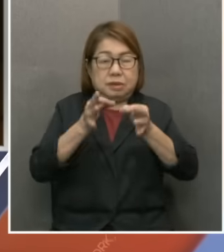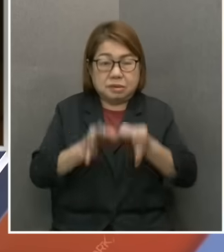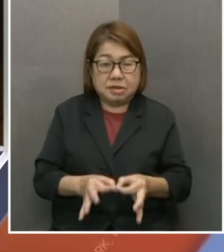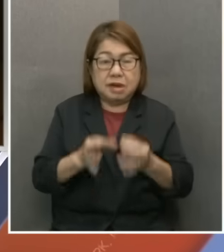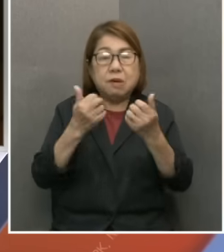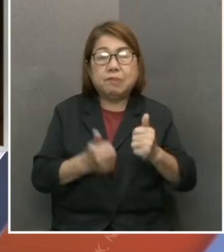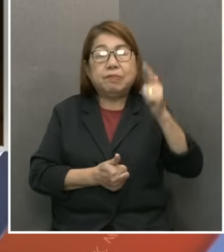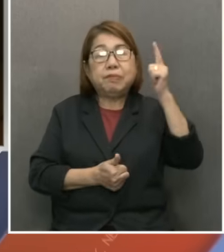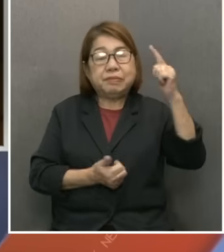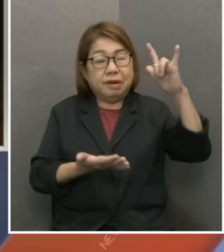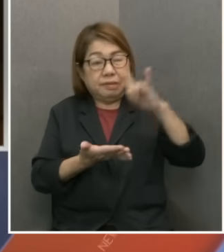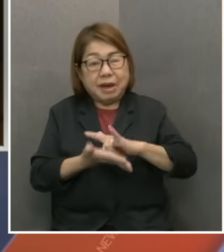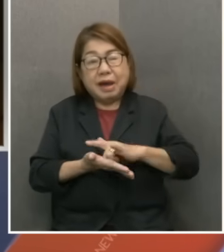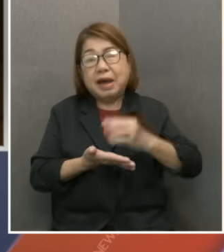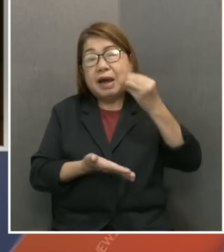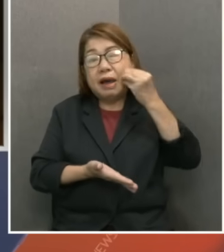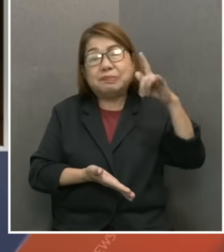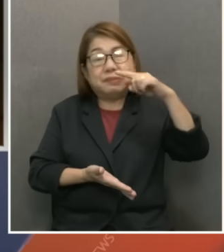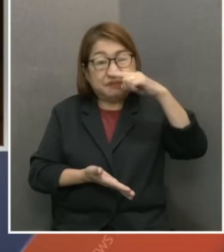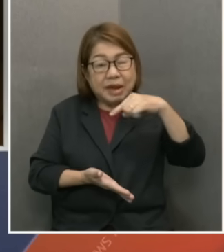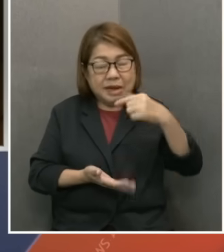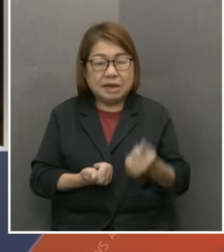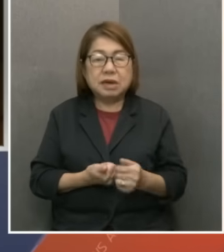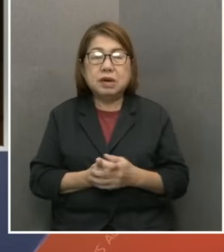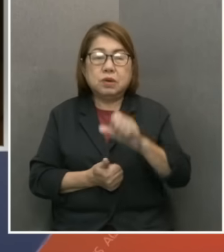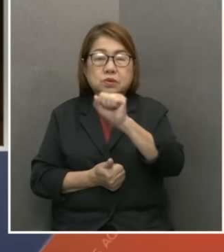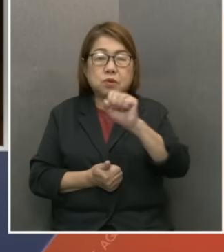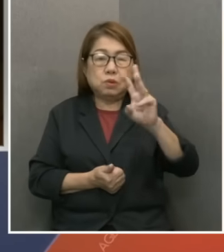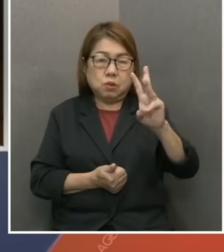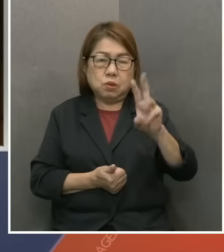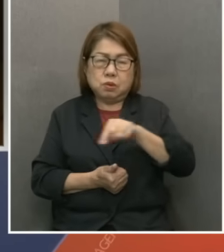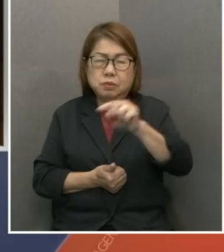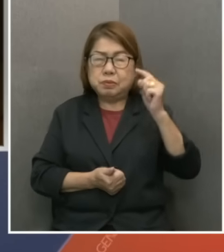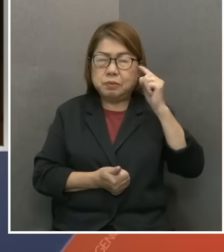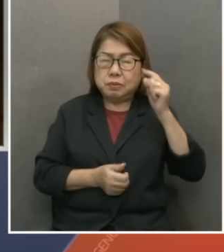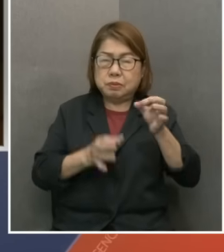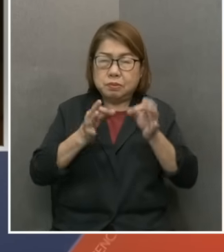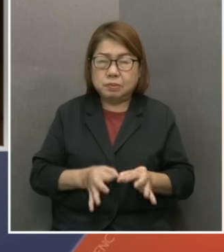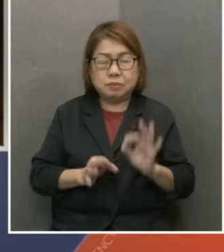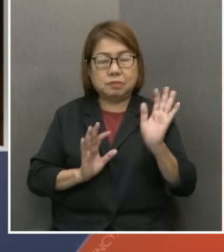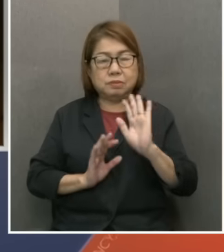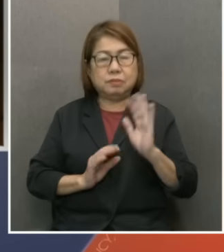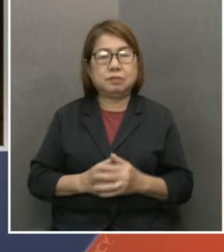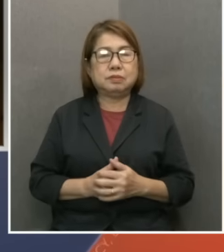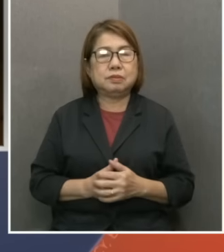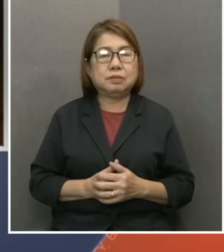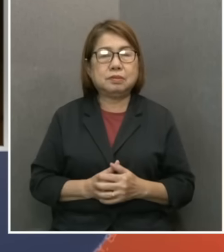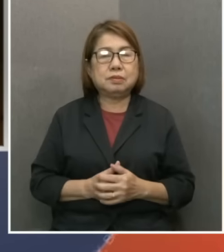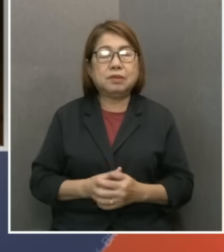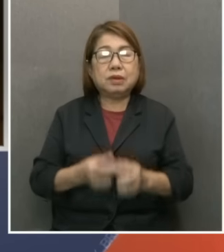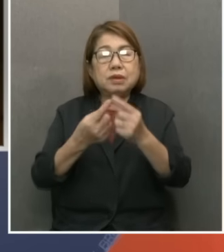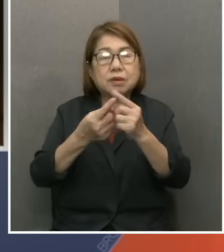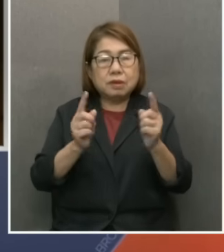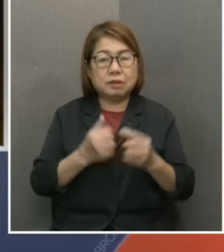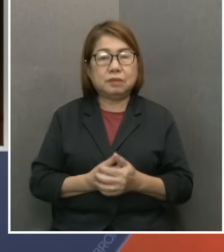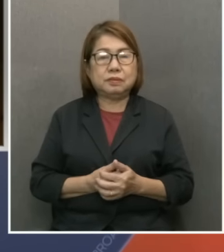ทักษิณคงไม่เกี่ยวกับการตัดสินใจของสมาชิกวุฒิสภาทั้งหมดค่ะขณะเดียวกันนะคะทางด้านของ